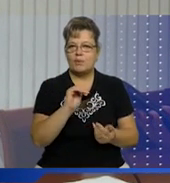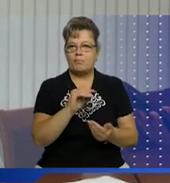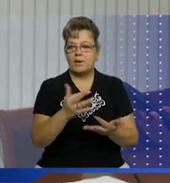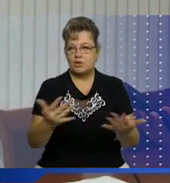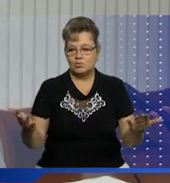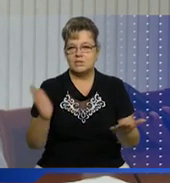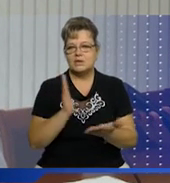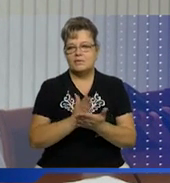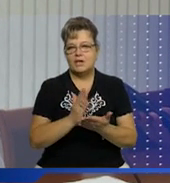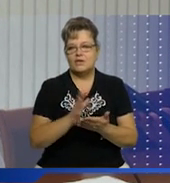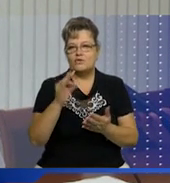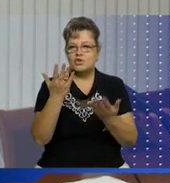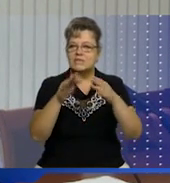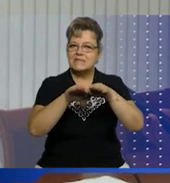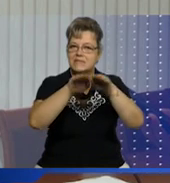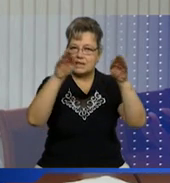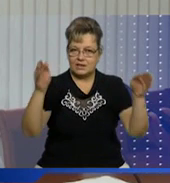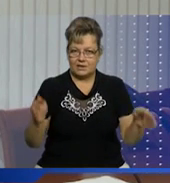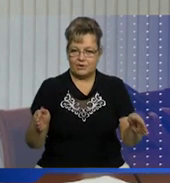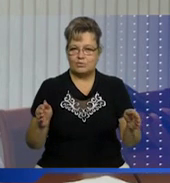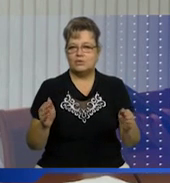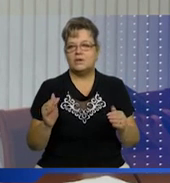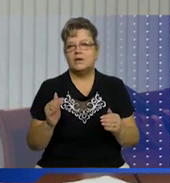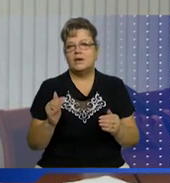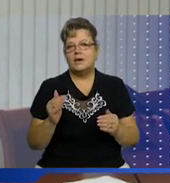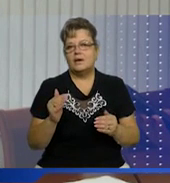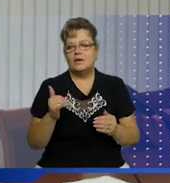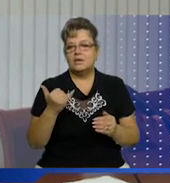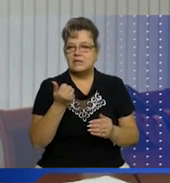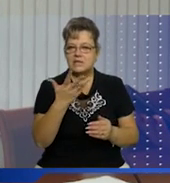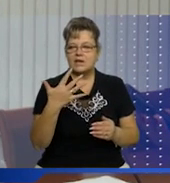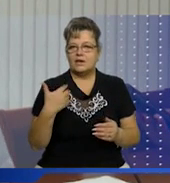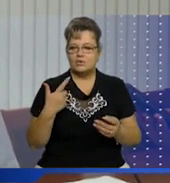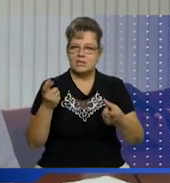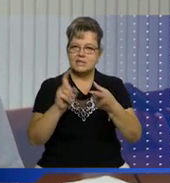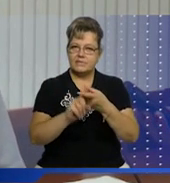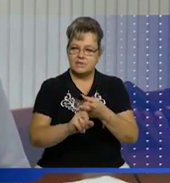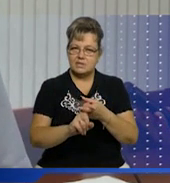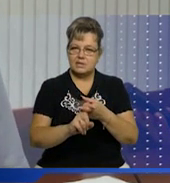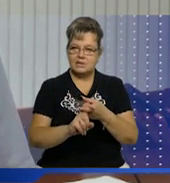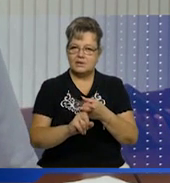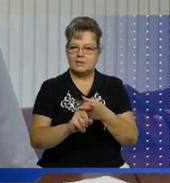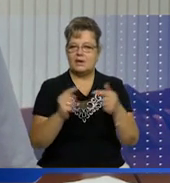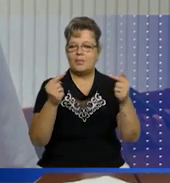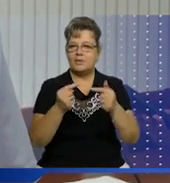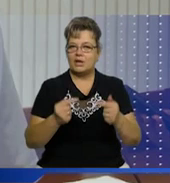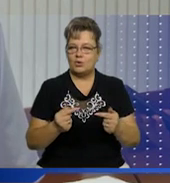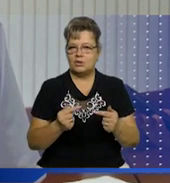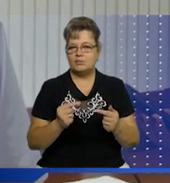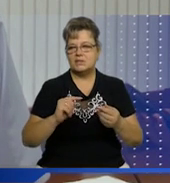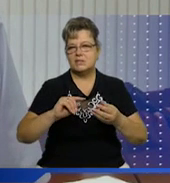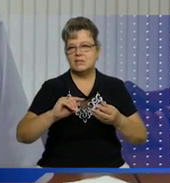овощной продукции является овощеводство закрытого грунта. Несколько у нас в связи с